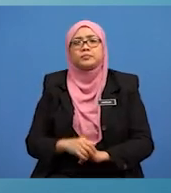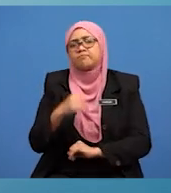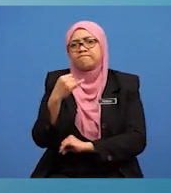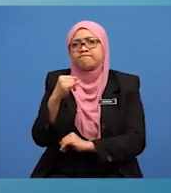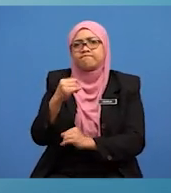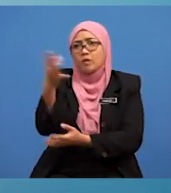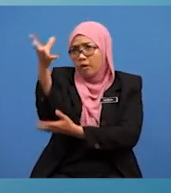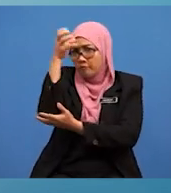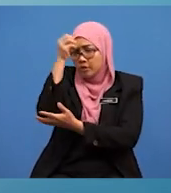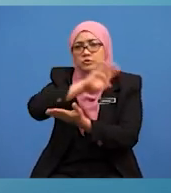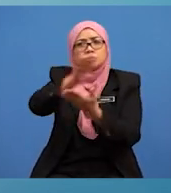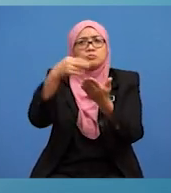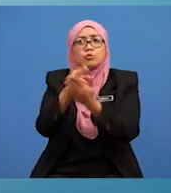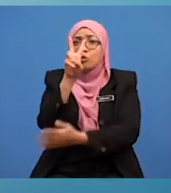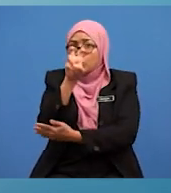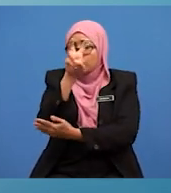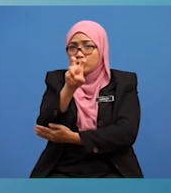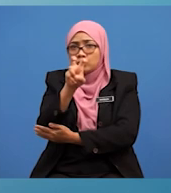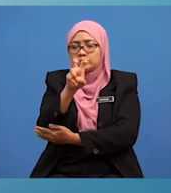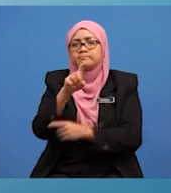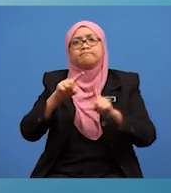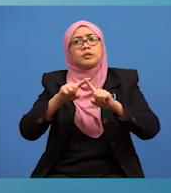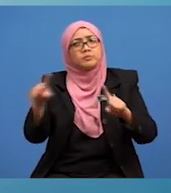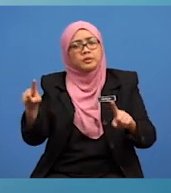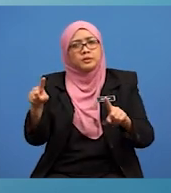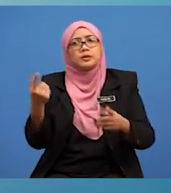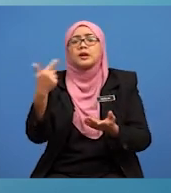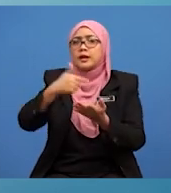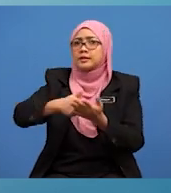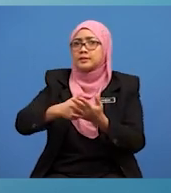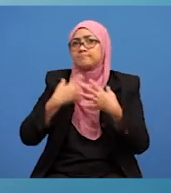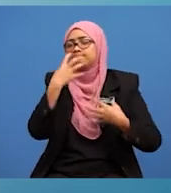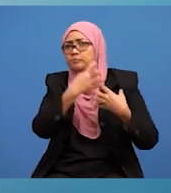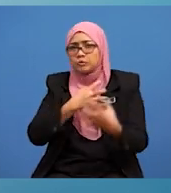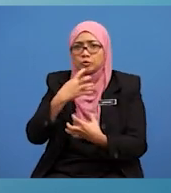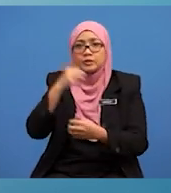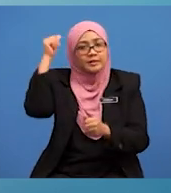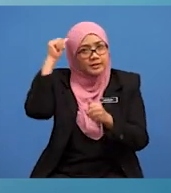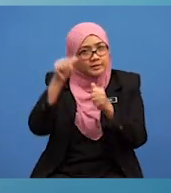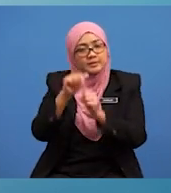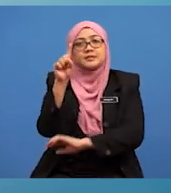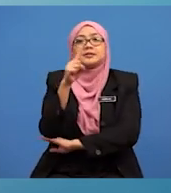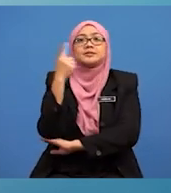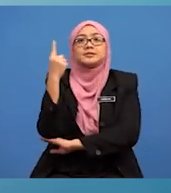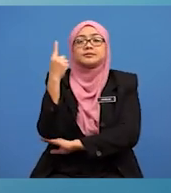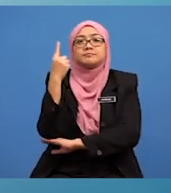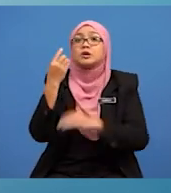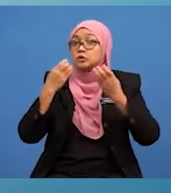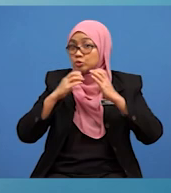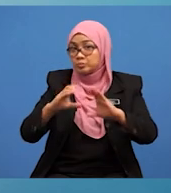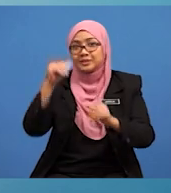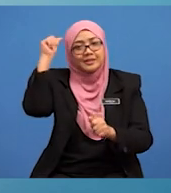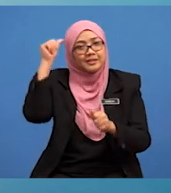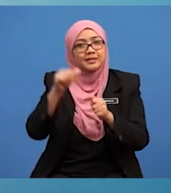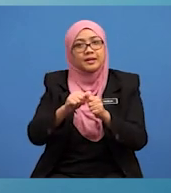Tetapi, lebih menyeronokkan jika kita boleh mengingatinya. Mari kita cuba mengingat dengan menggunakan melodi lagu